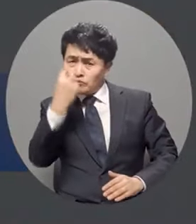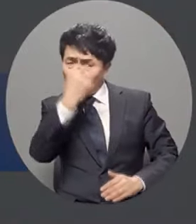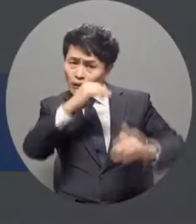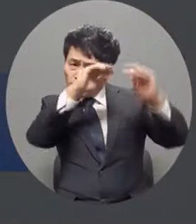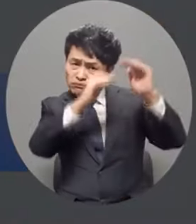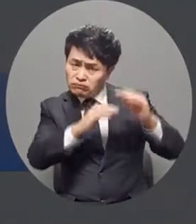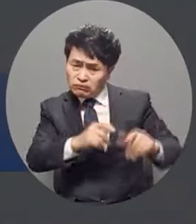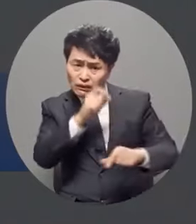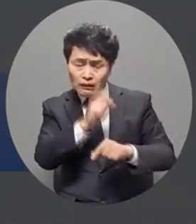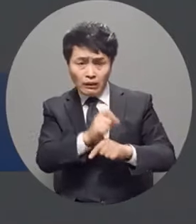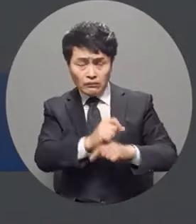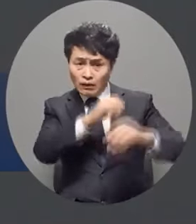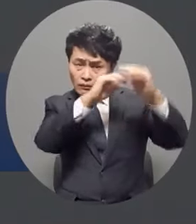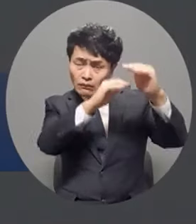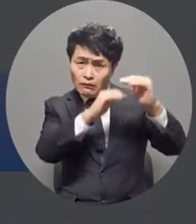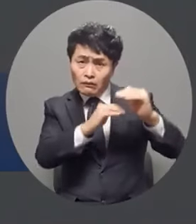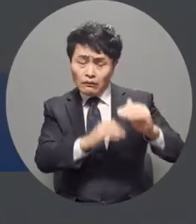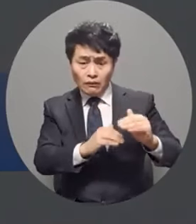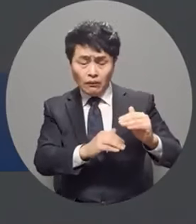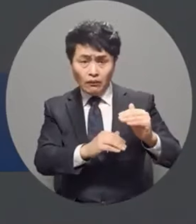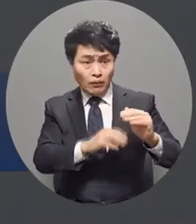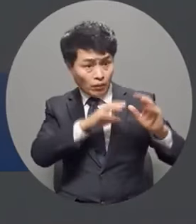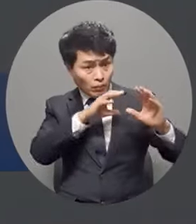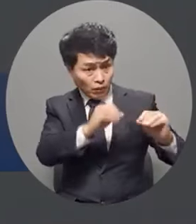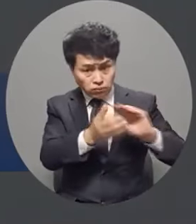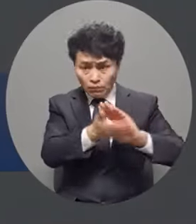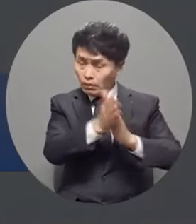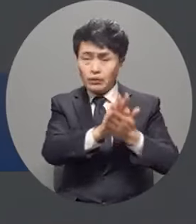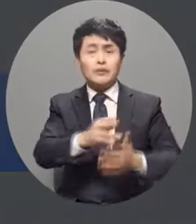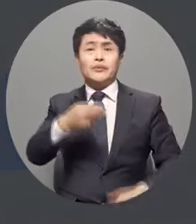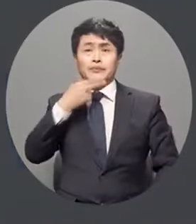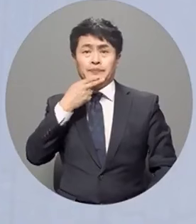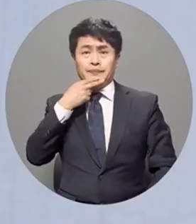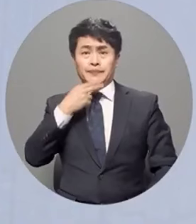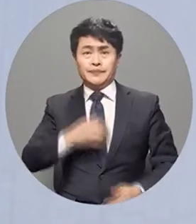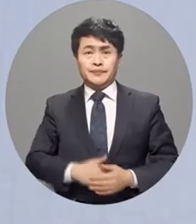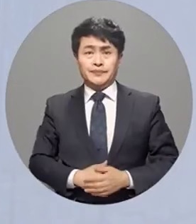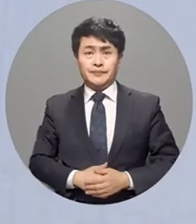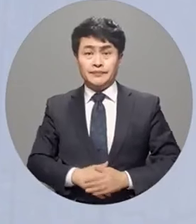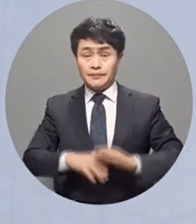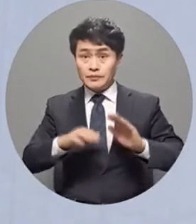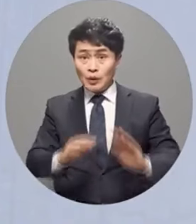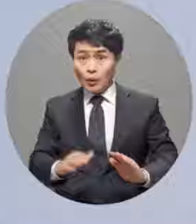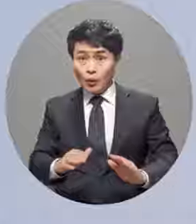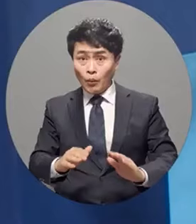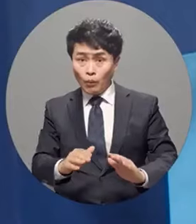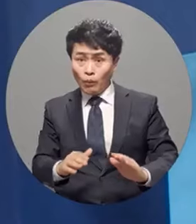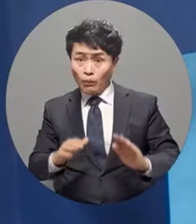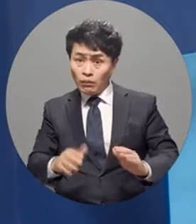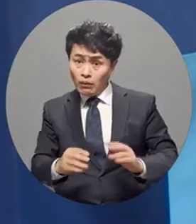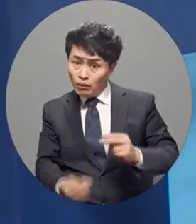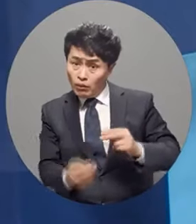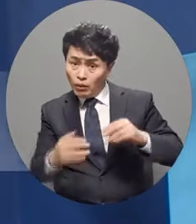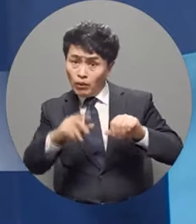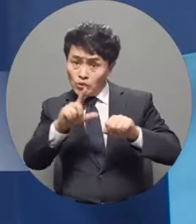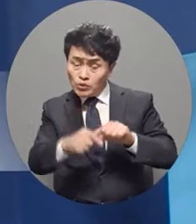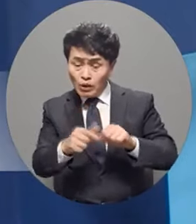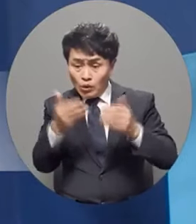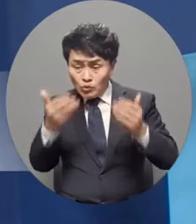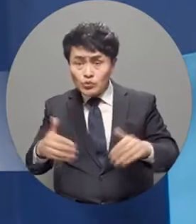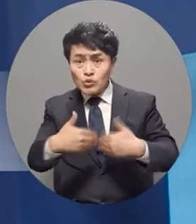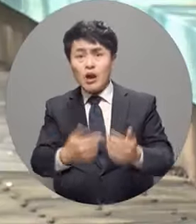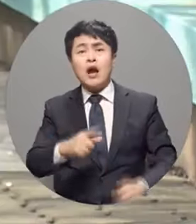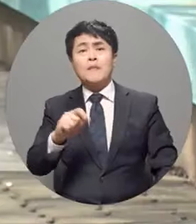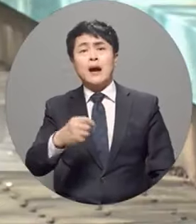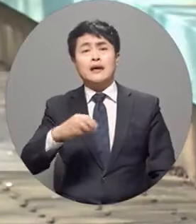어떤 행정 처리나 절차가 멈추거나 변화가 된 적이 없었거든요. 한편 오늘까지 누적 유효 휴학 신청 건수가